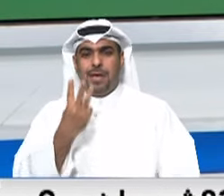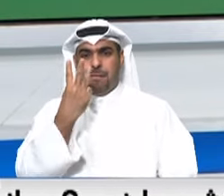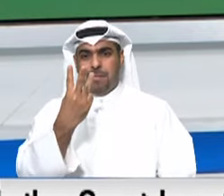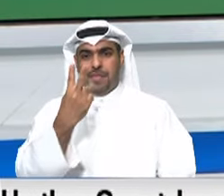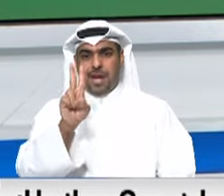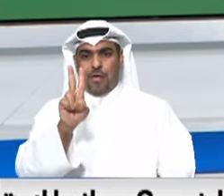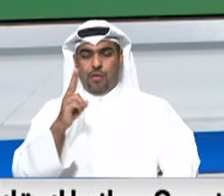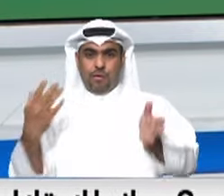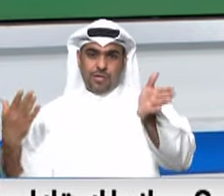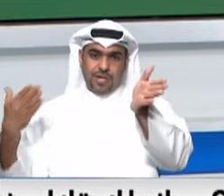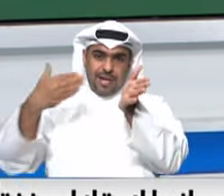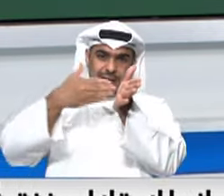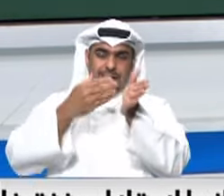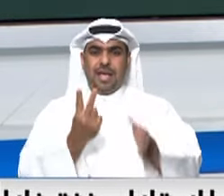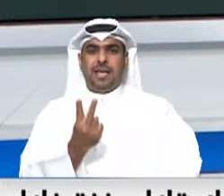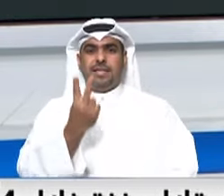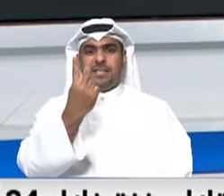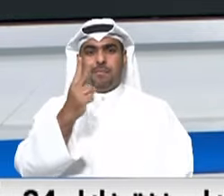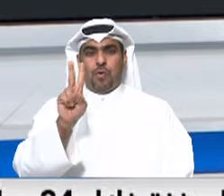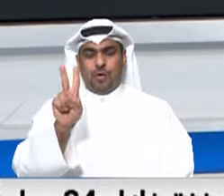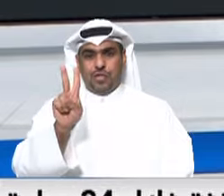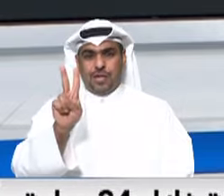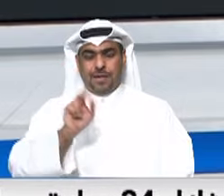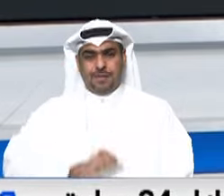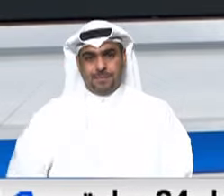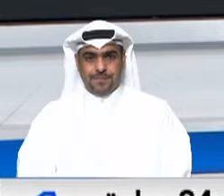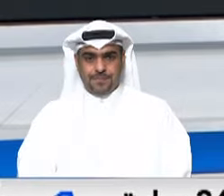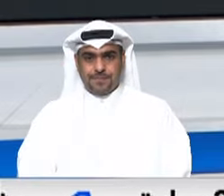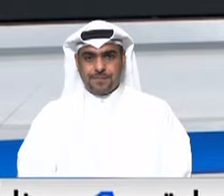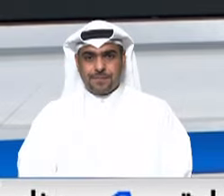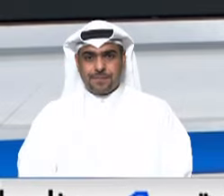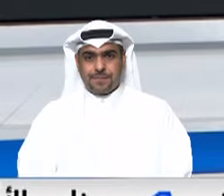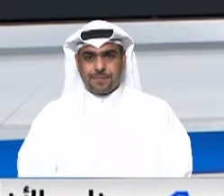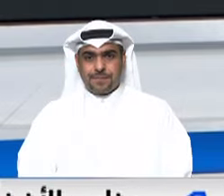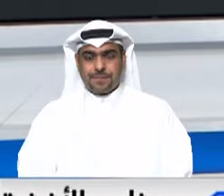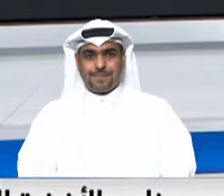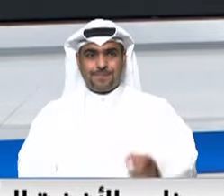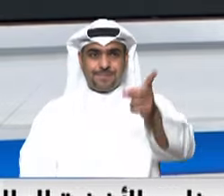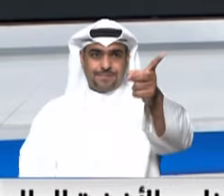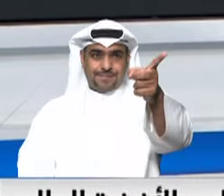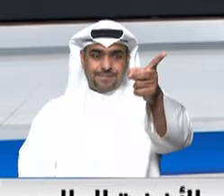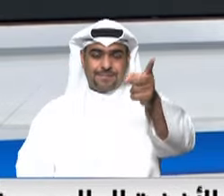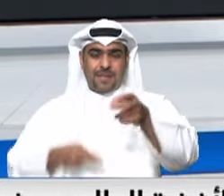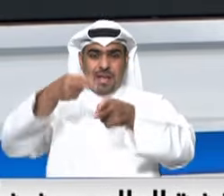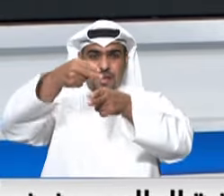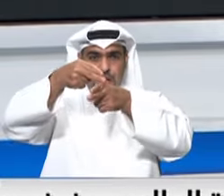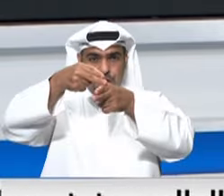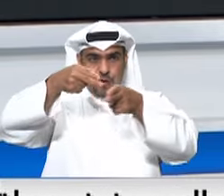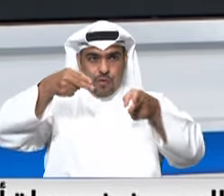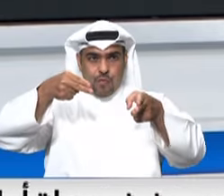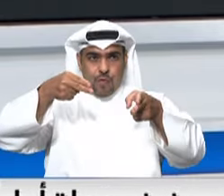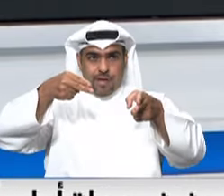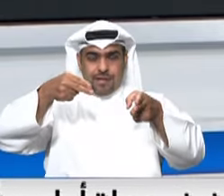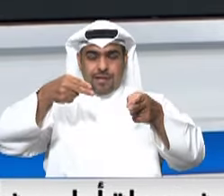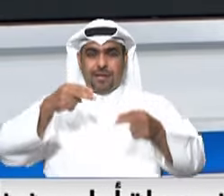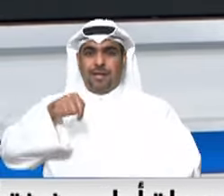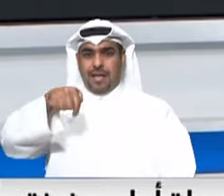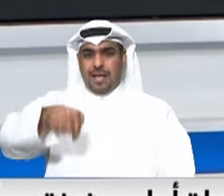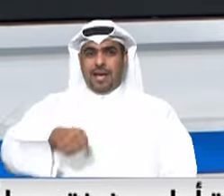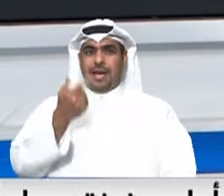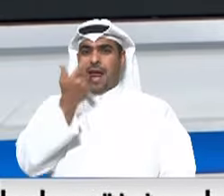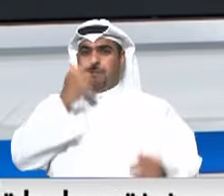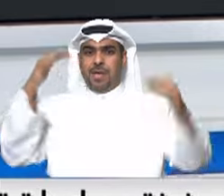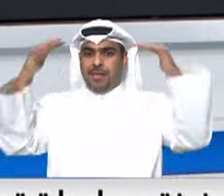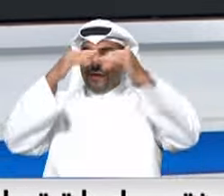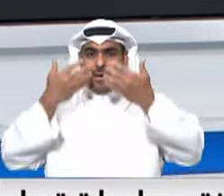إلى 27 درجة مئوية في مختلف مناطق البلاد. من الأجواء الحالية في مدينة الكويت وضواحيها، السماء صحو، الرياح